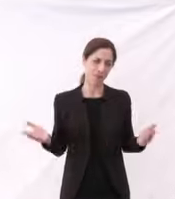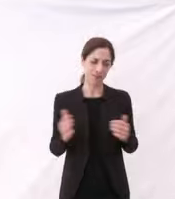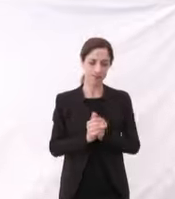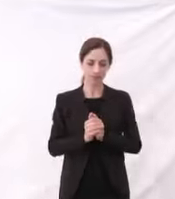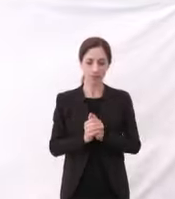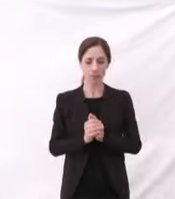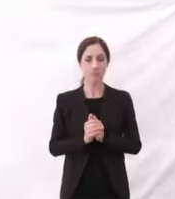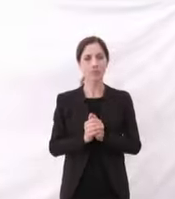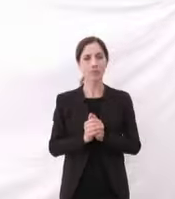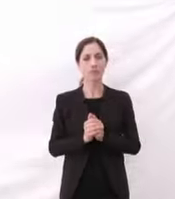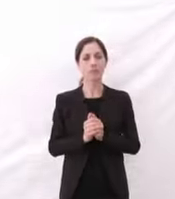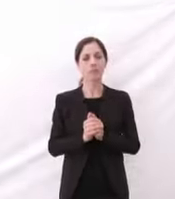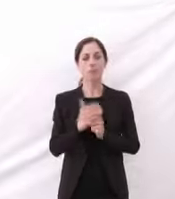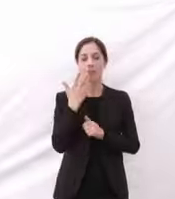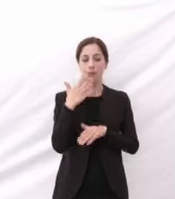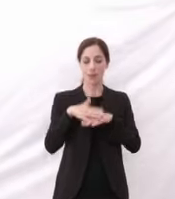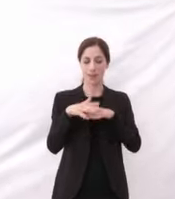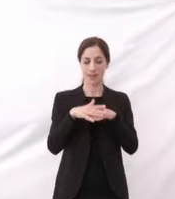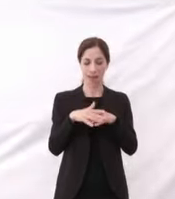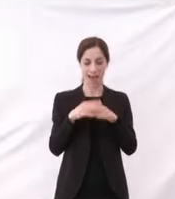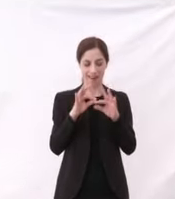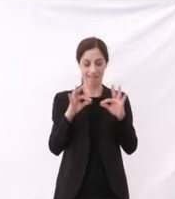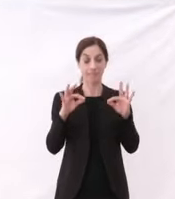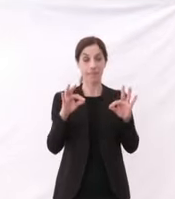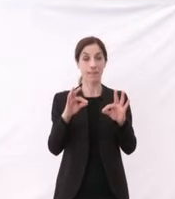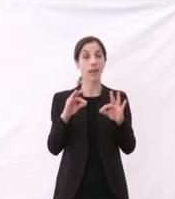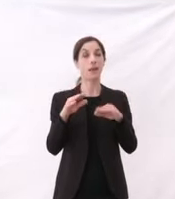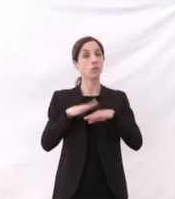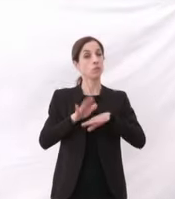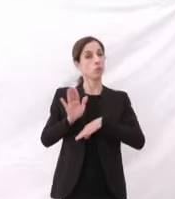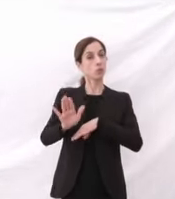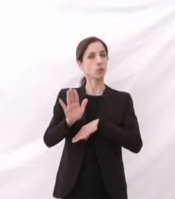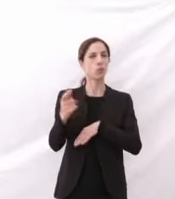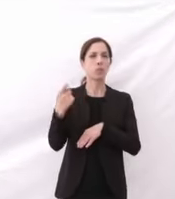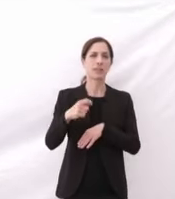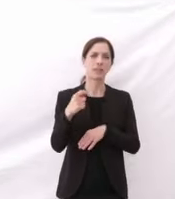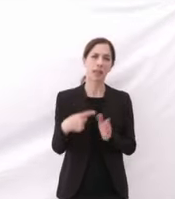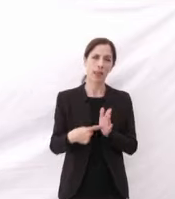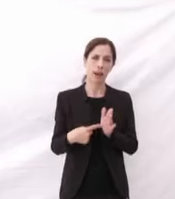Vorrei usare le parole del Presidente della Repubblica.